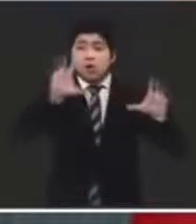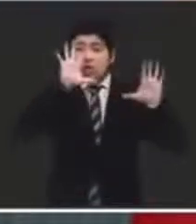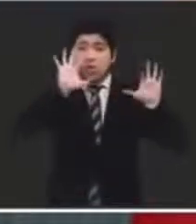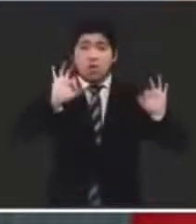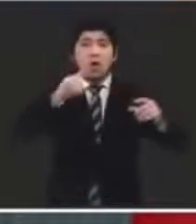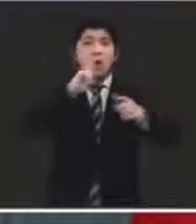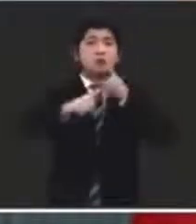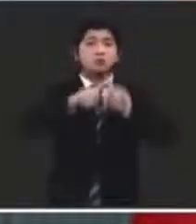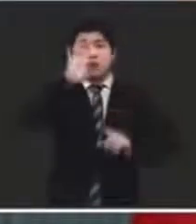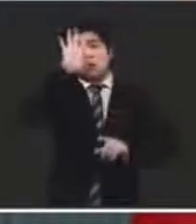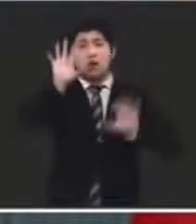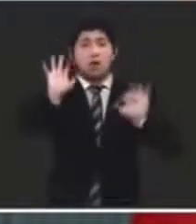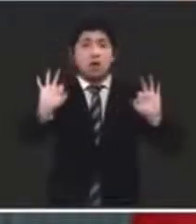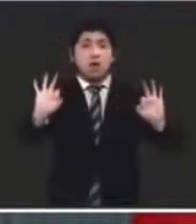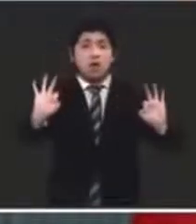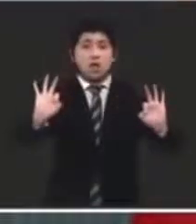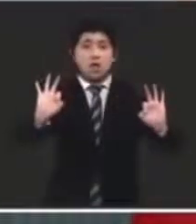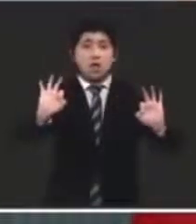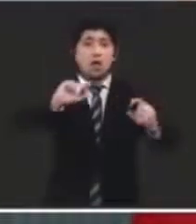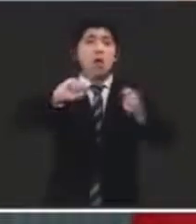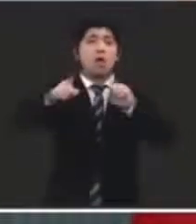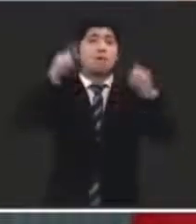Osmanlı'yı yönetti